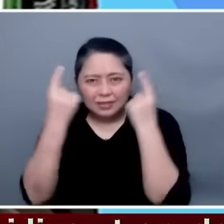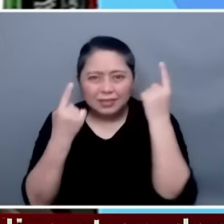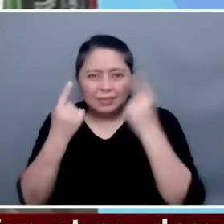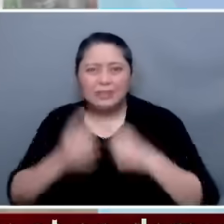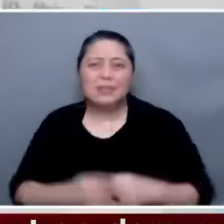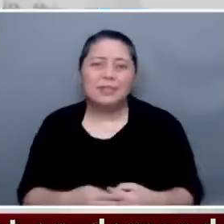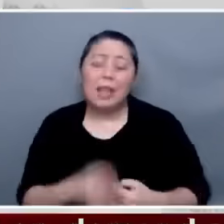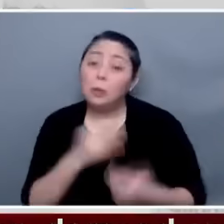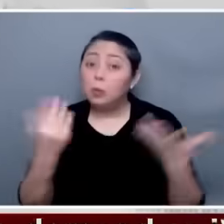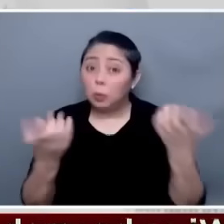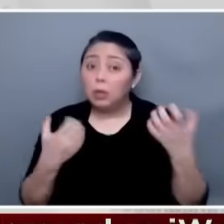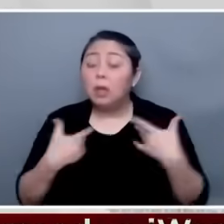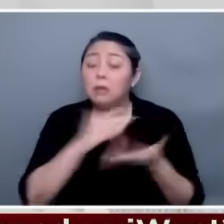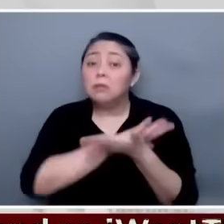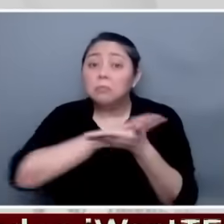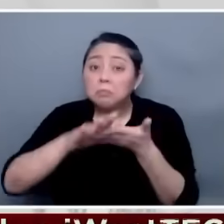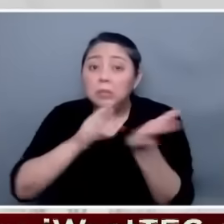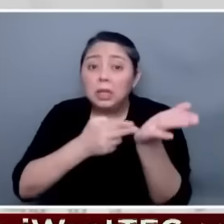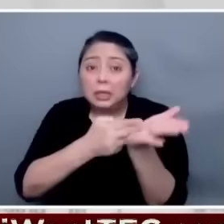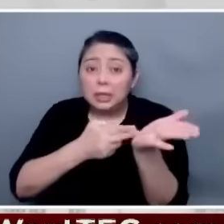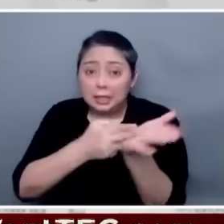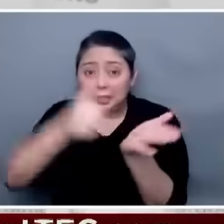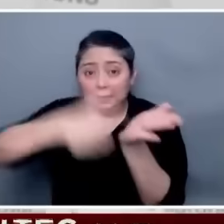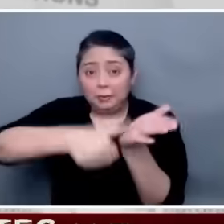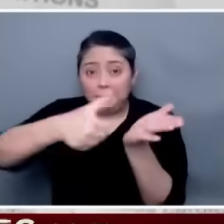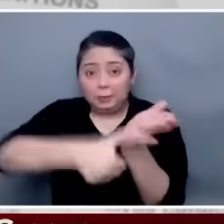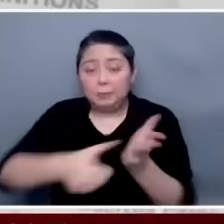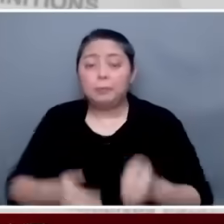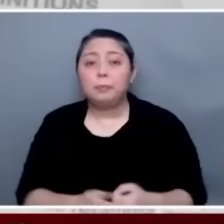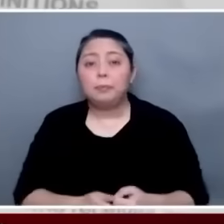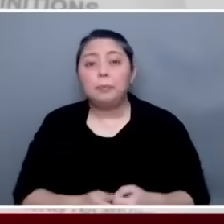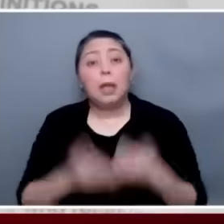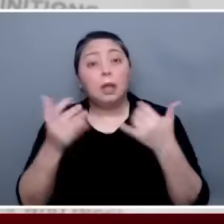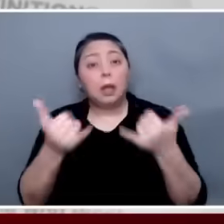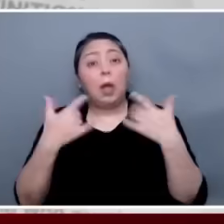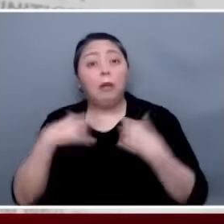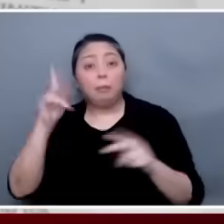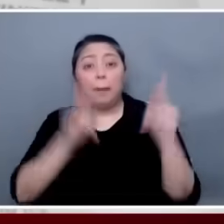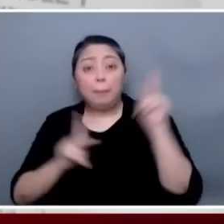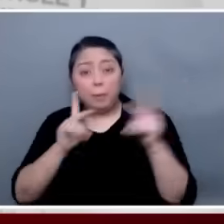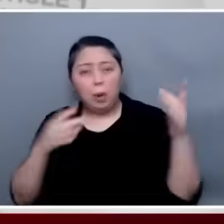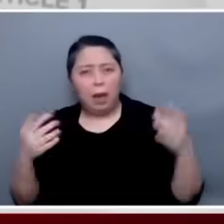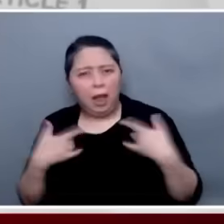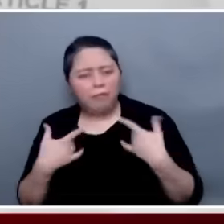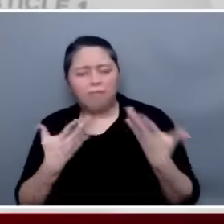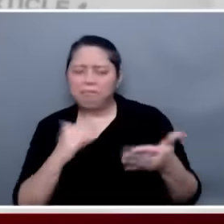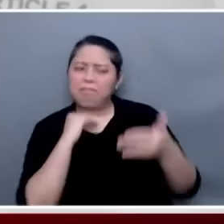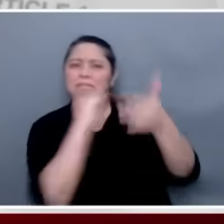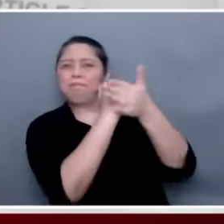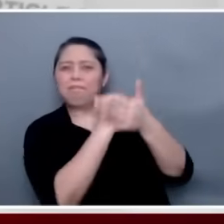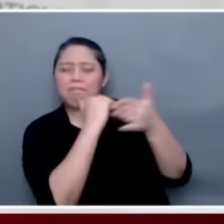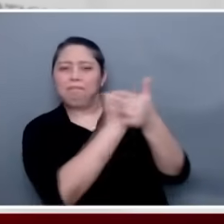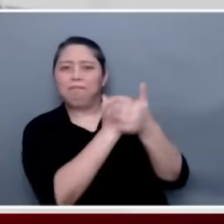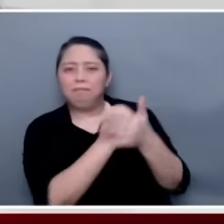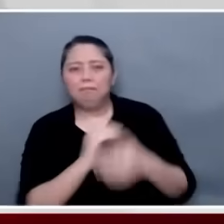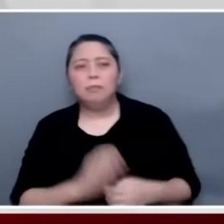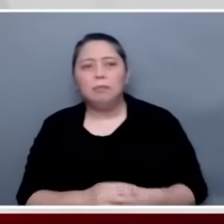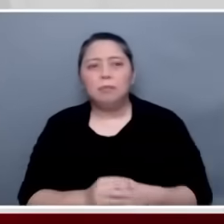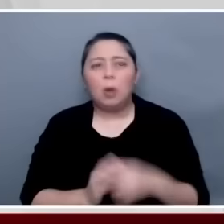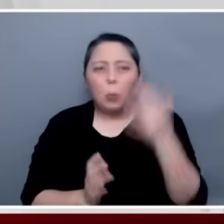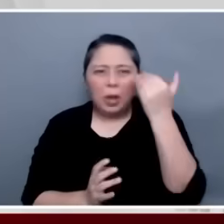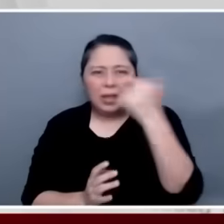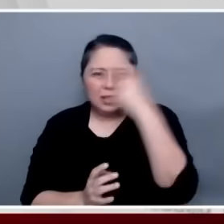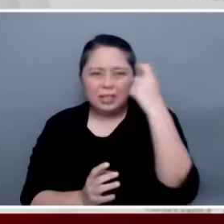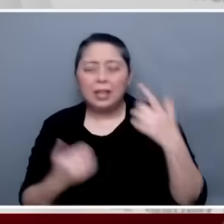natin mangyari. Sa kabila ng mga kumontra, nilagdaan na noong October 29, 2021 ang kontrata